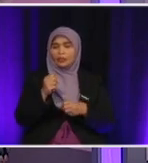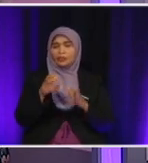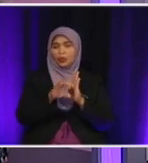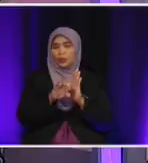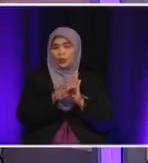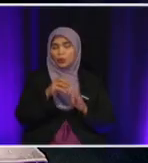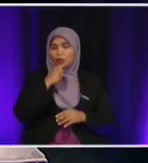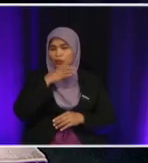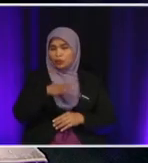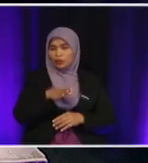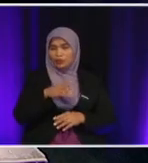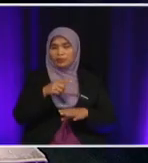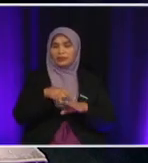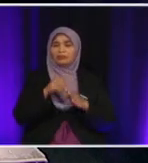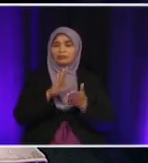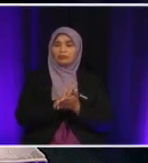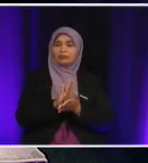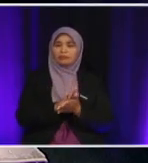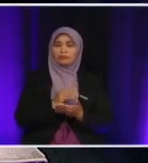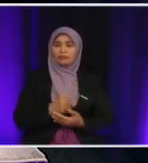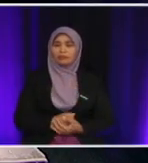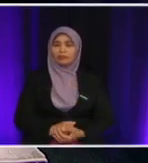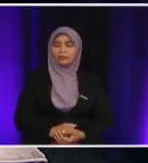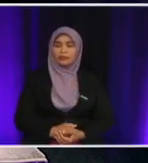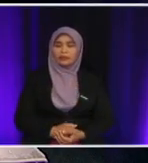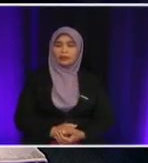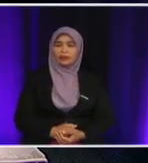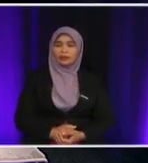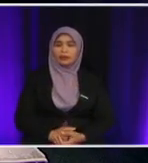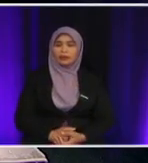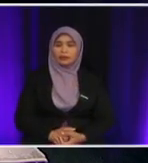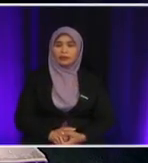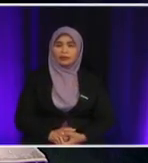di sekolah ada tak murid-murid di studio yang ingin tubuh menjawabnya